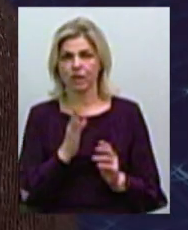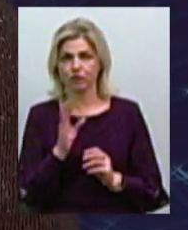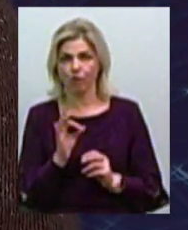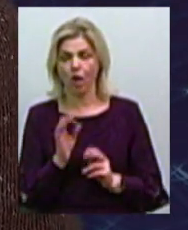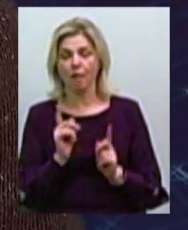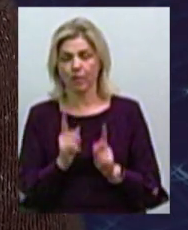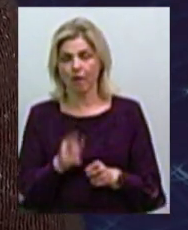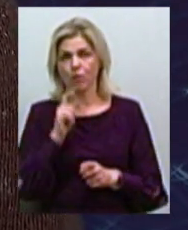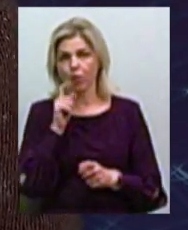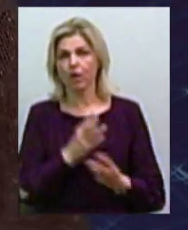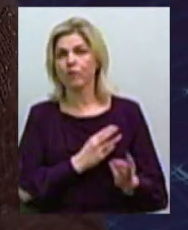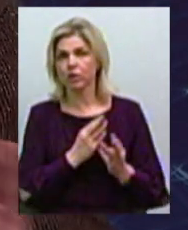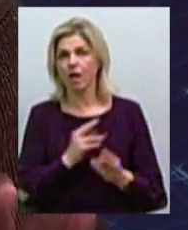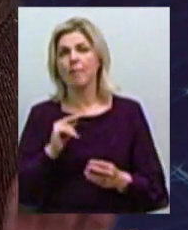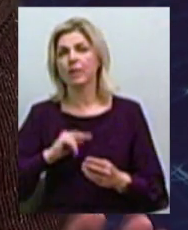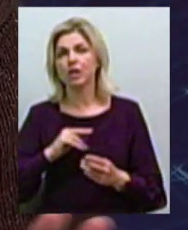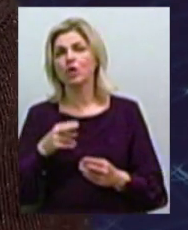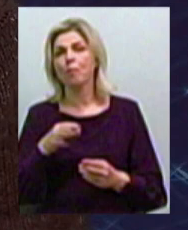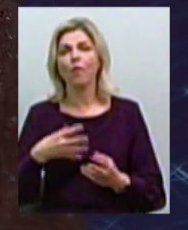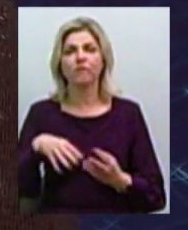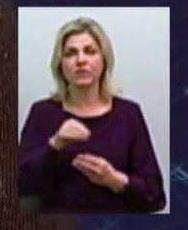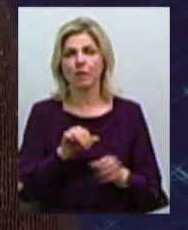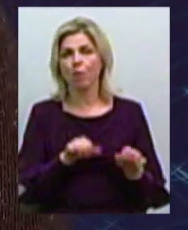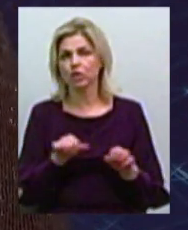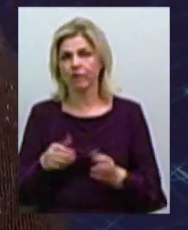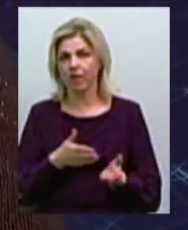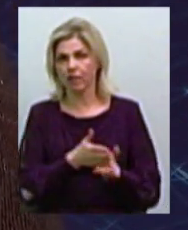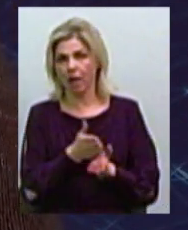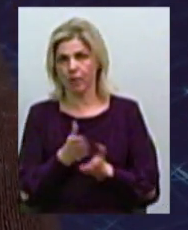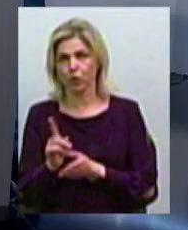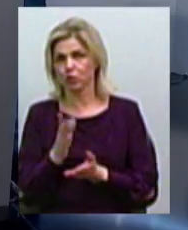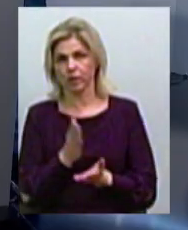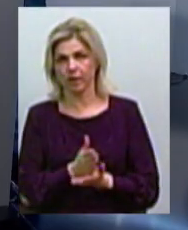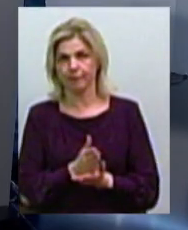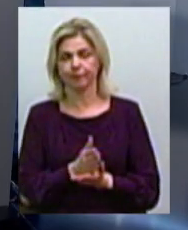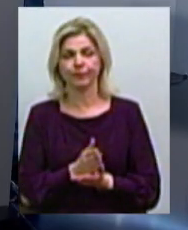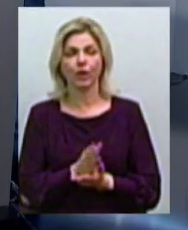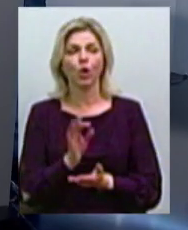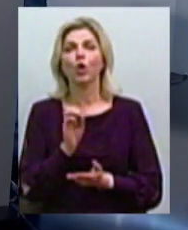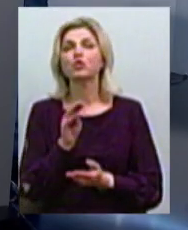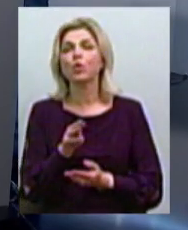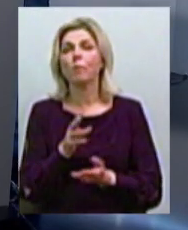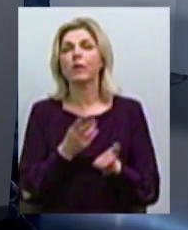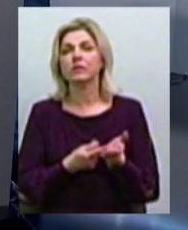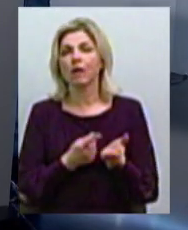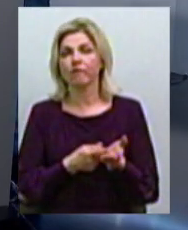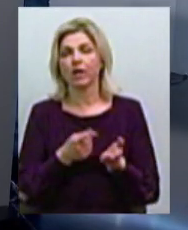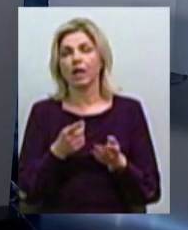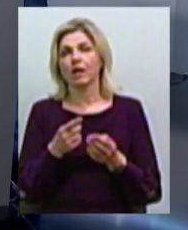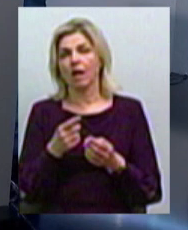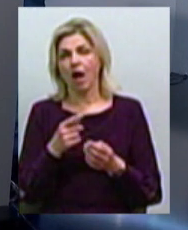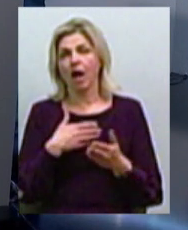українські волонтери працюють по всім можливим напрямкам, які тільки існують. А про що свідчить активізація волонтерського